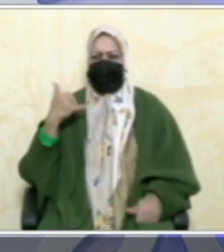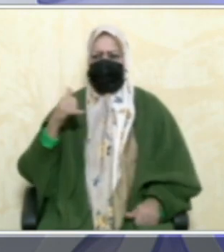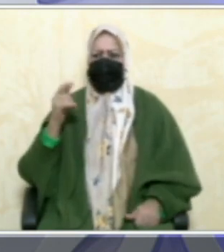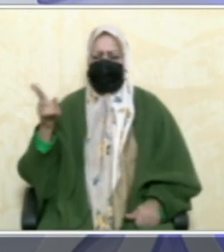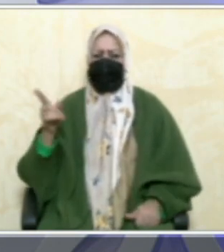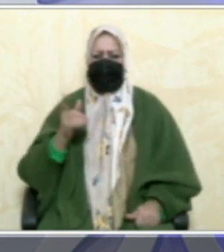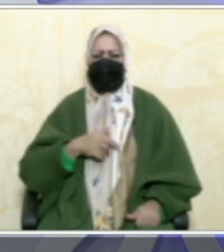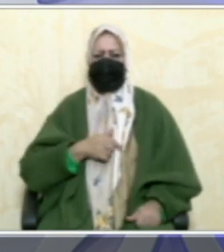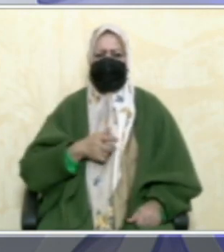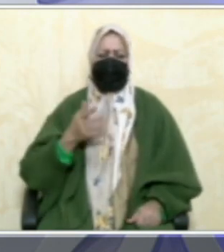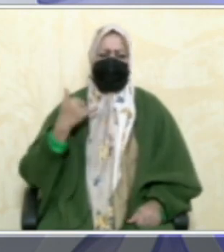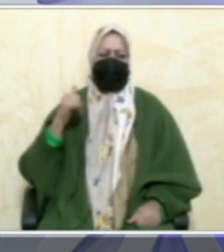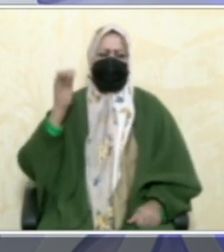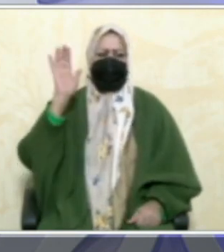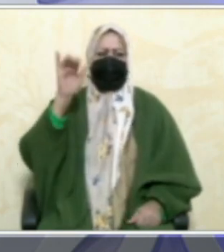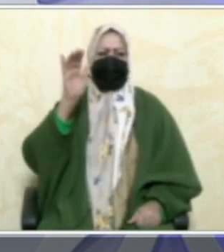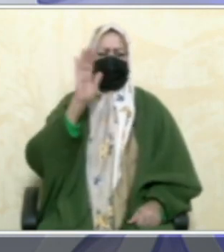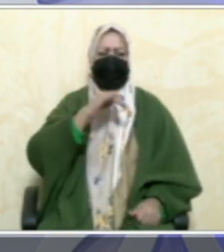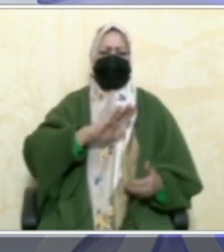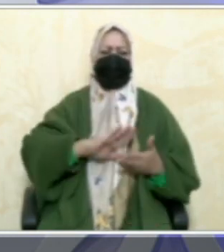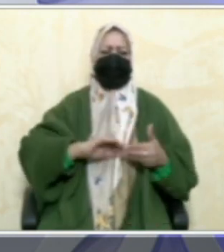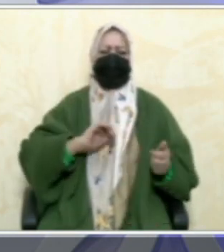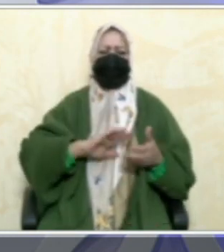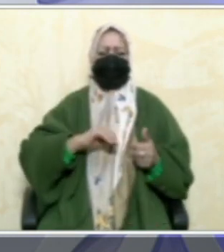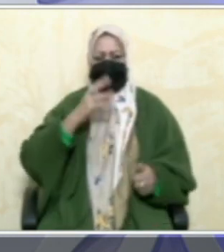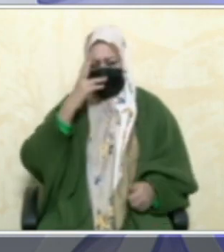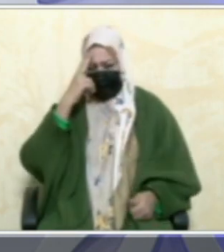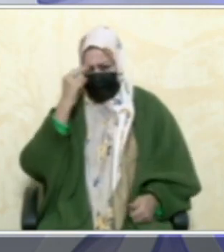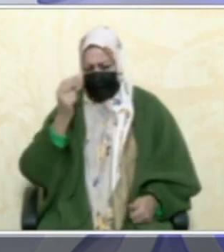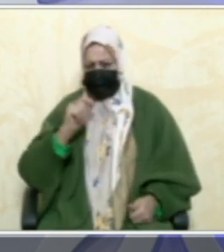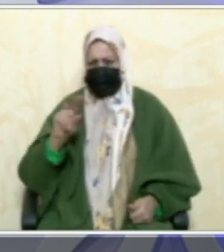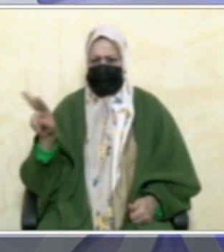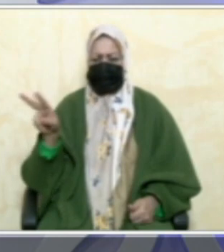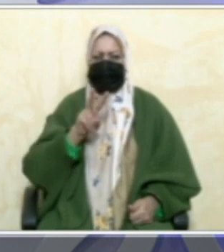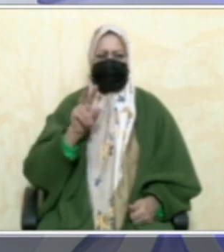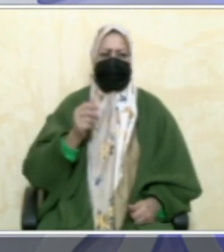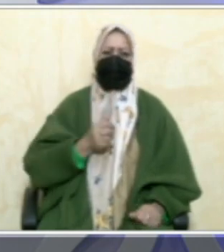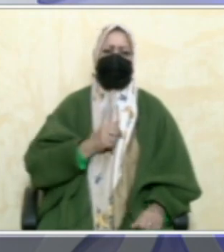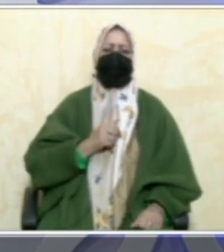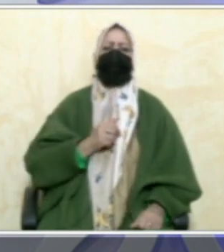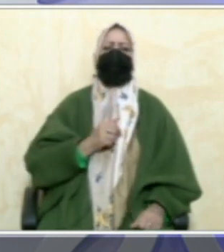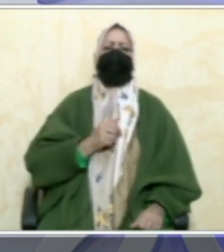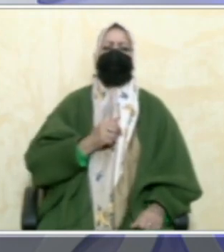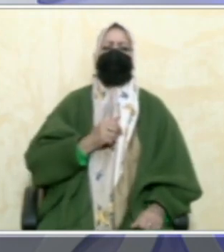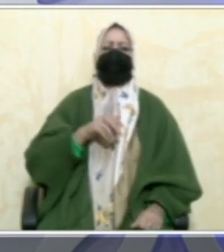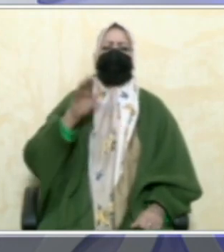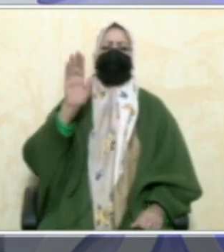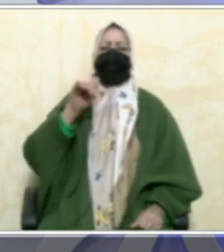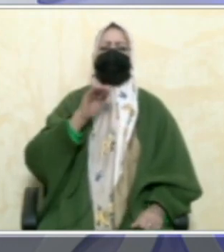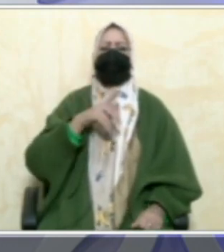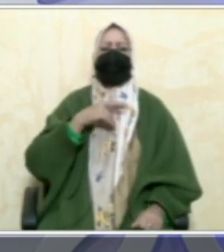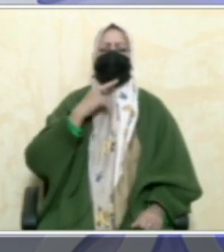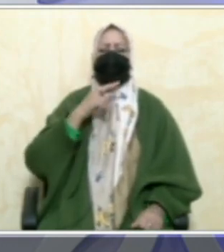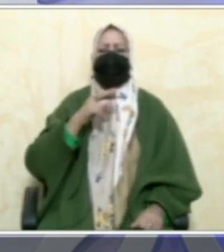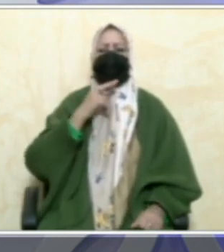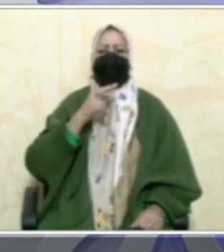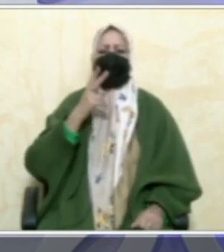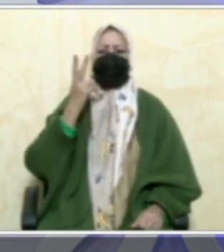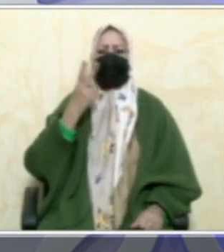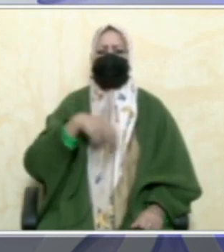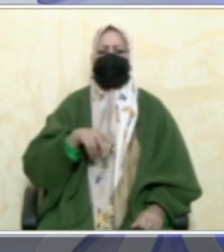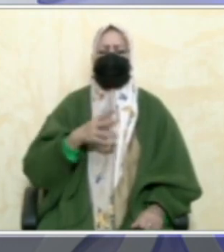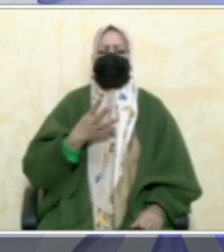هذه الأمور، يعني التعليقات، هي كثيرة وليست كثيرة، يعني كثير من الناس